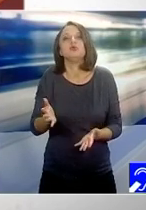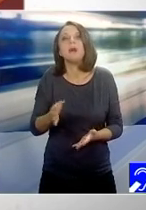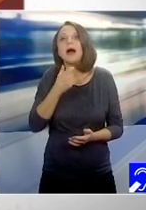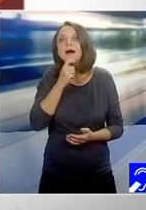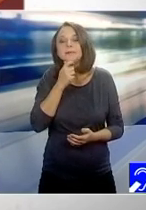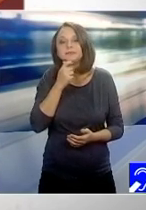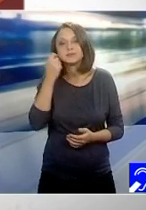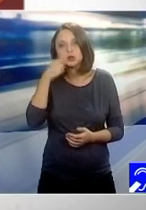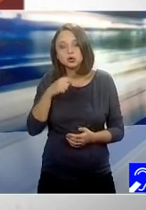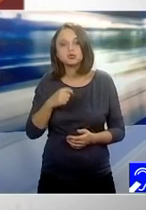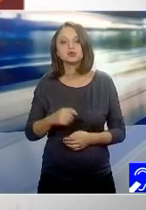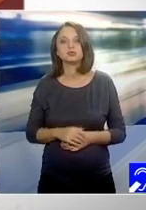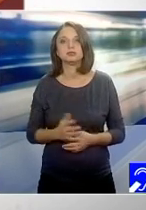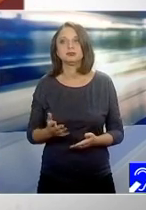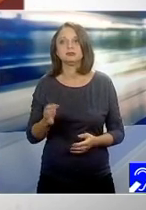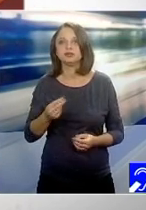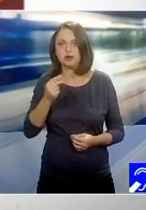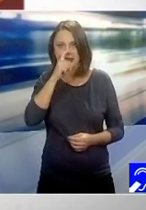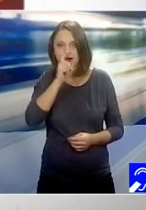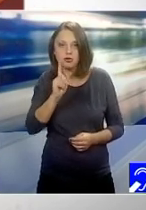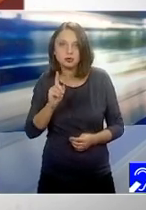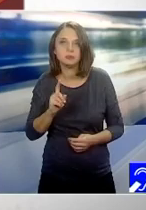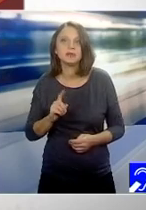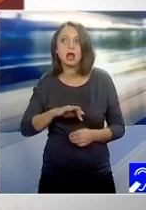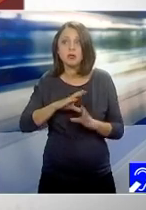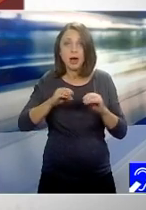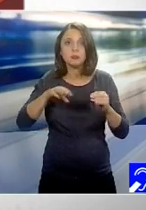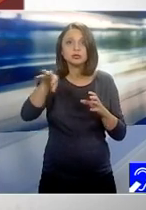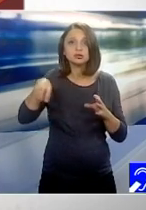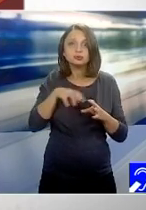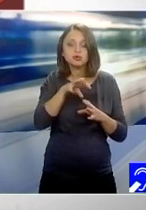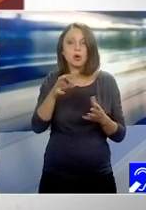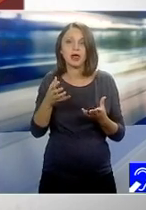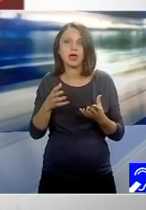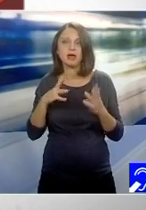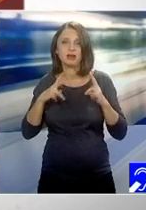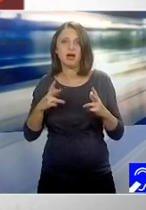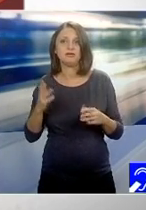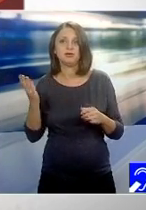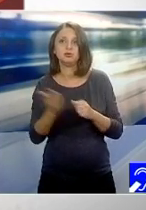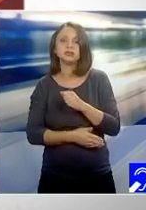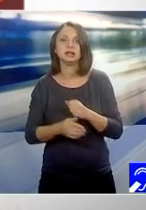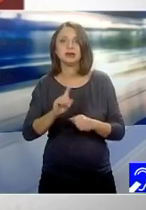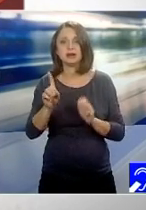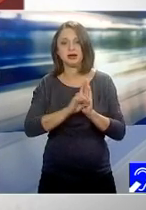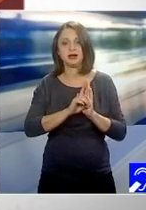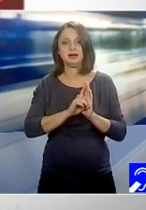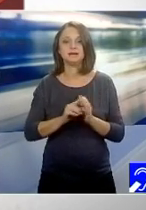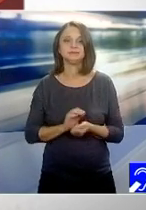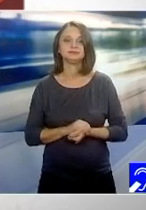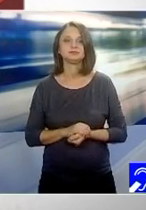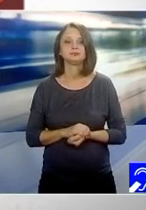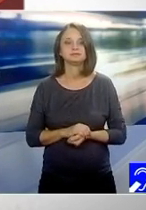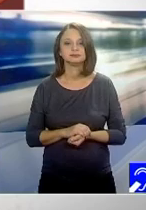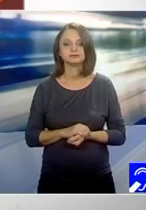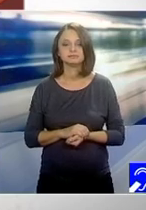sus, platoul munților Apuseni, este vizibil, au fost tăieri concentrate și s-au... Se vede. Și da, sunt. Nu mai e mult, de necontestat. Ne-am